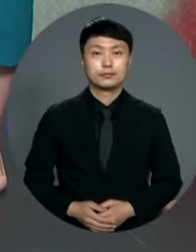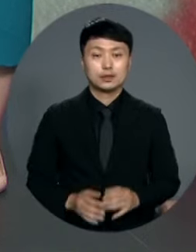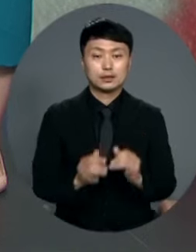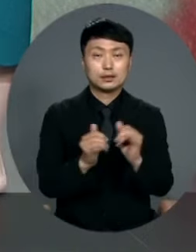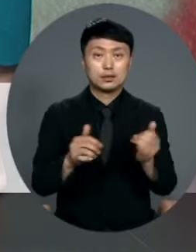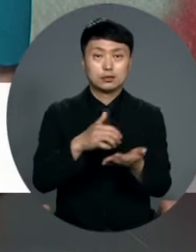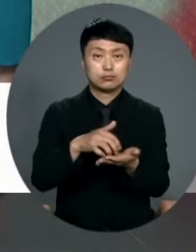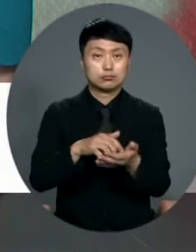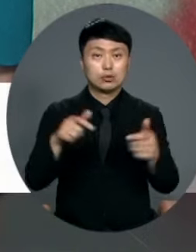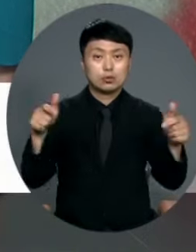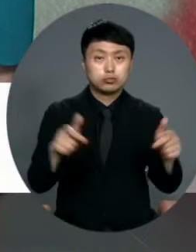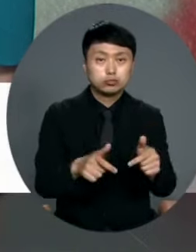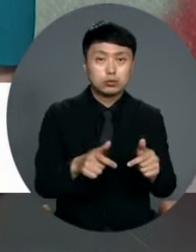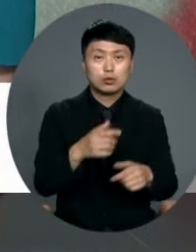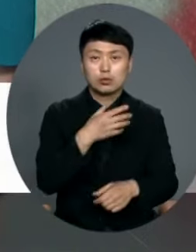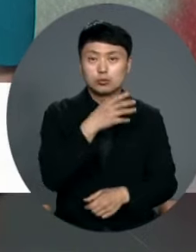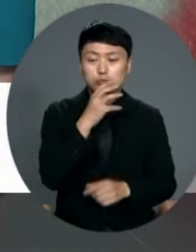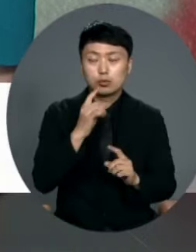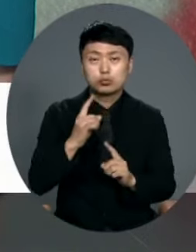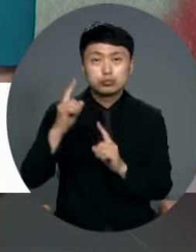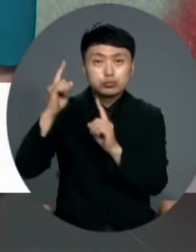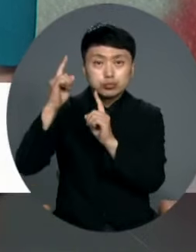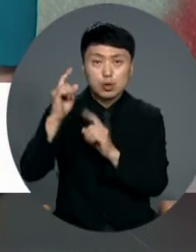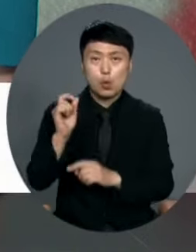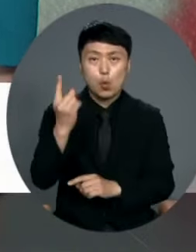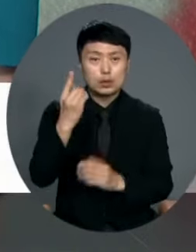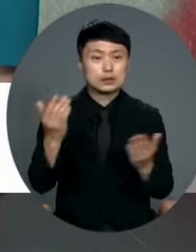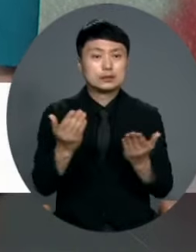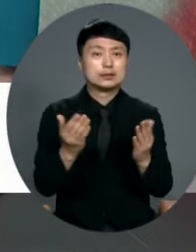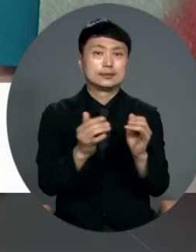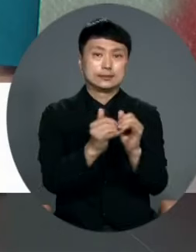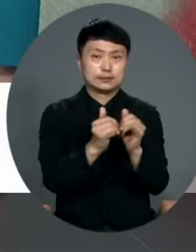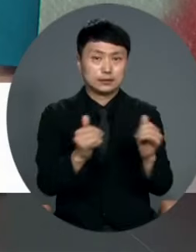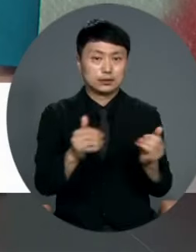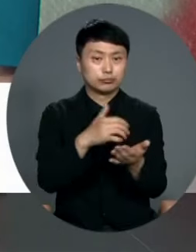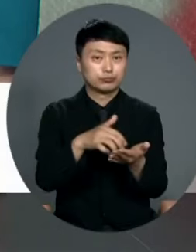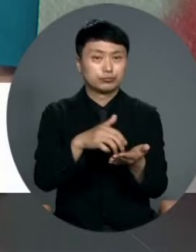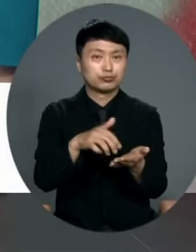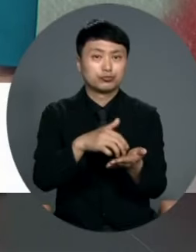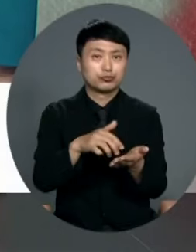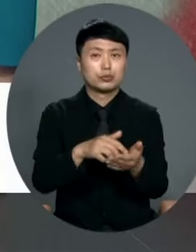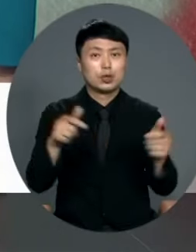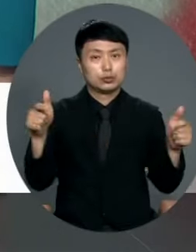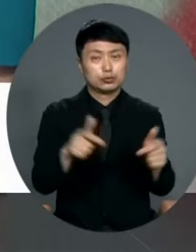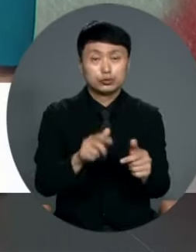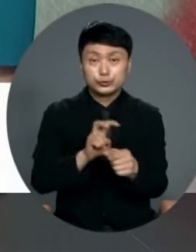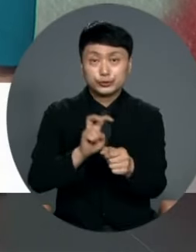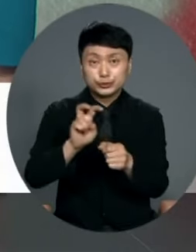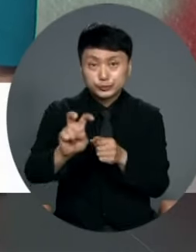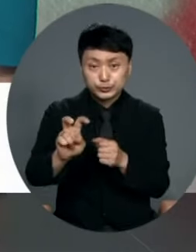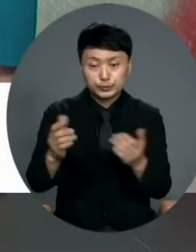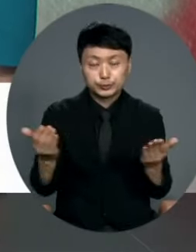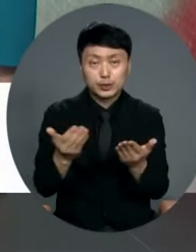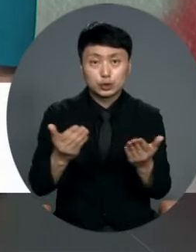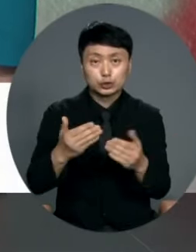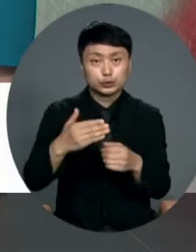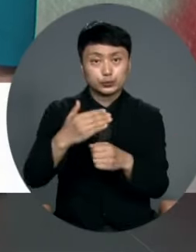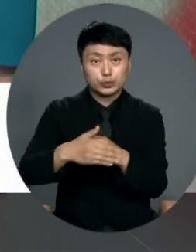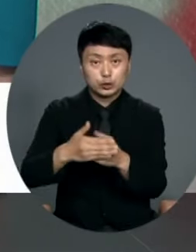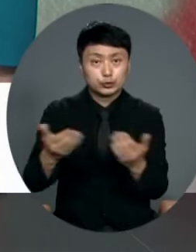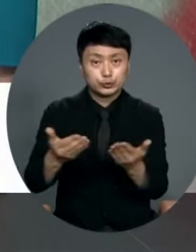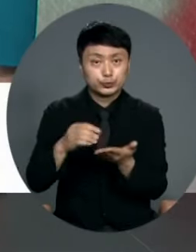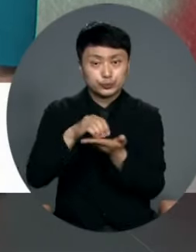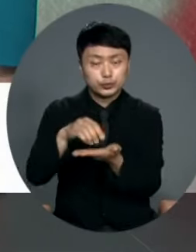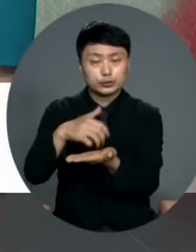인구는 줄고 고령화가 진행되면서 일할 사람이 갈수록 줄어들고 있습니다. 20년 뒤에는 대구의 취업자 수가 30만 명 가까이